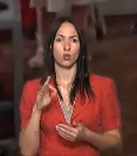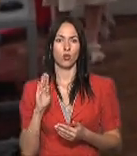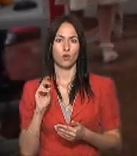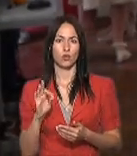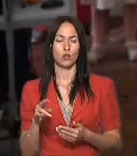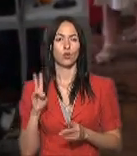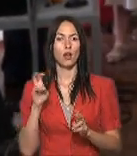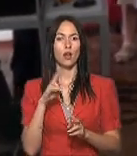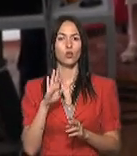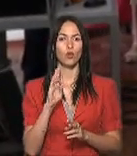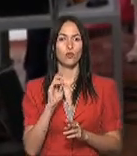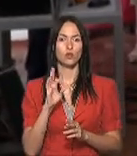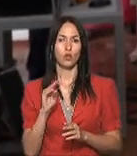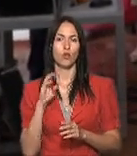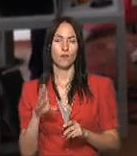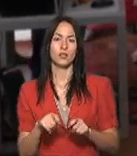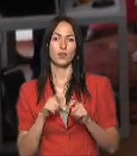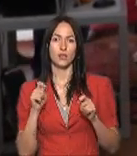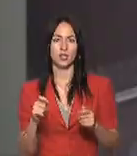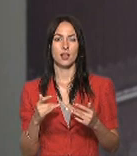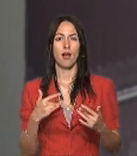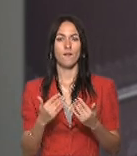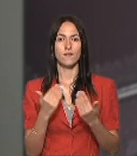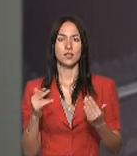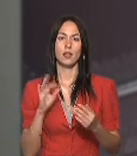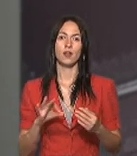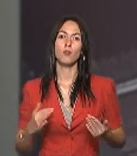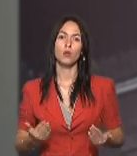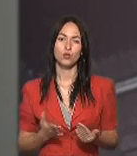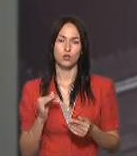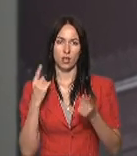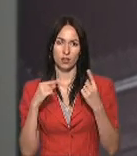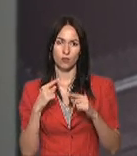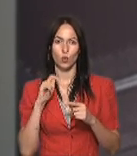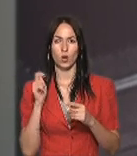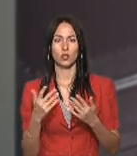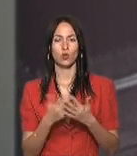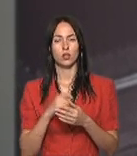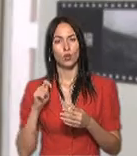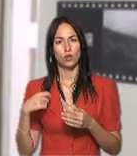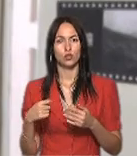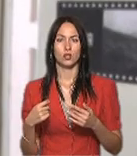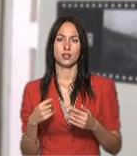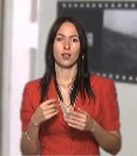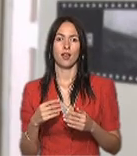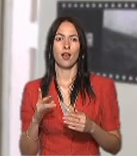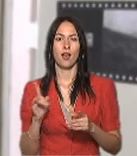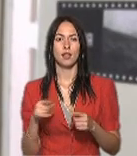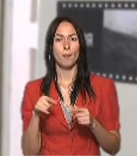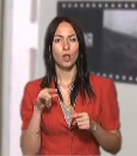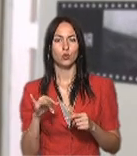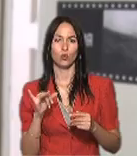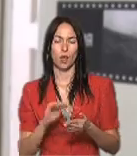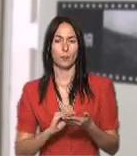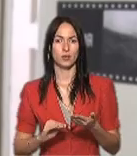Довженко-фест у Харкові відкрила виставка про життя і творчість українського кінорежисера, драматурга та письменника. Експозицію представили в